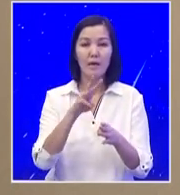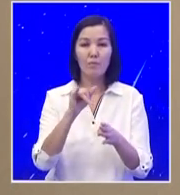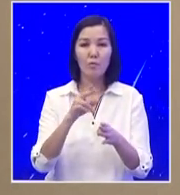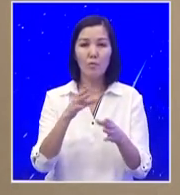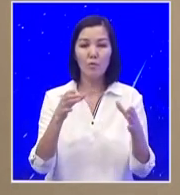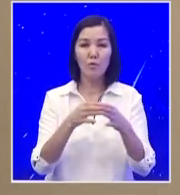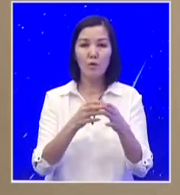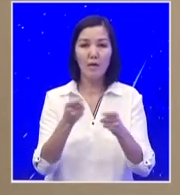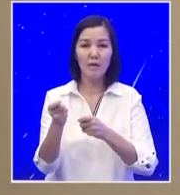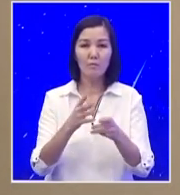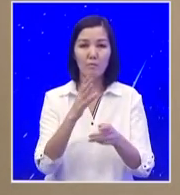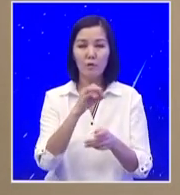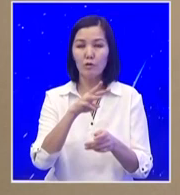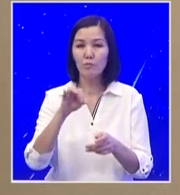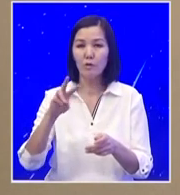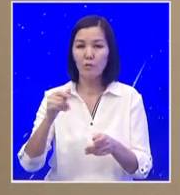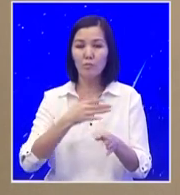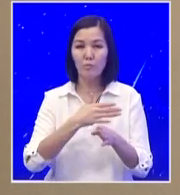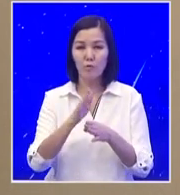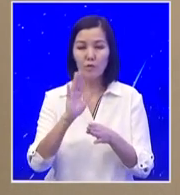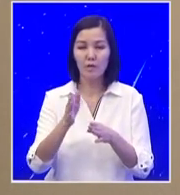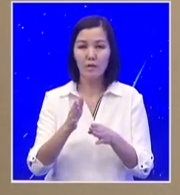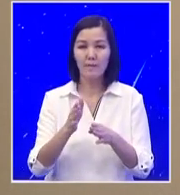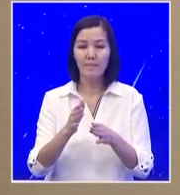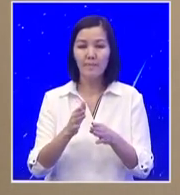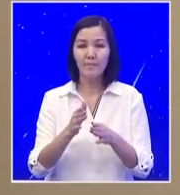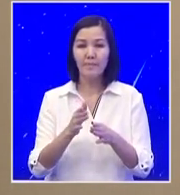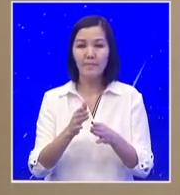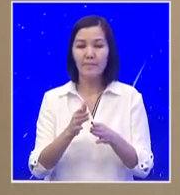миллион, акимат 500 миллион бөлінеді. Сонымен қатар бұл